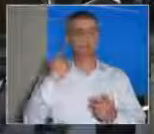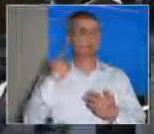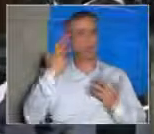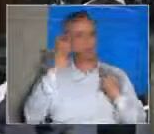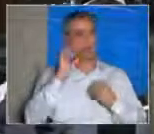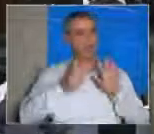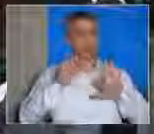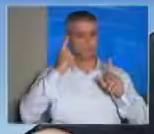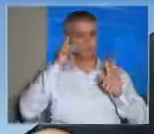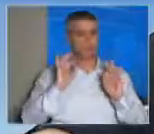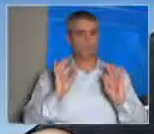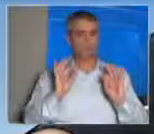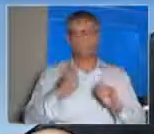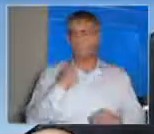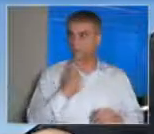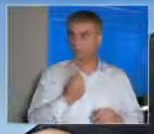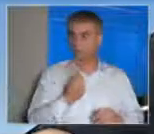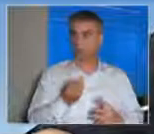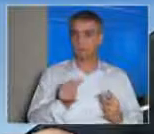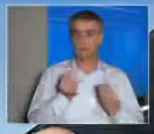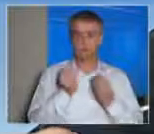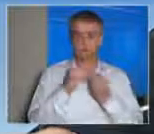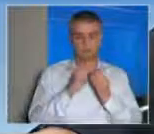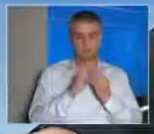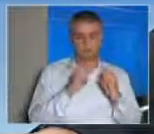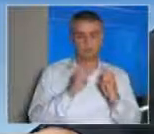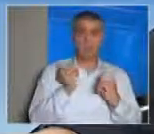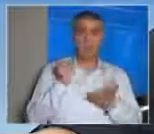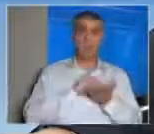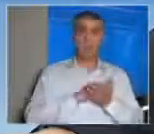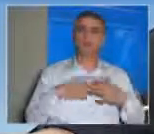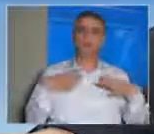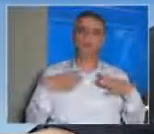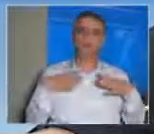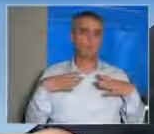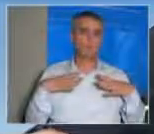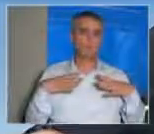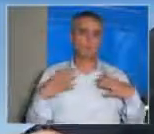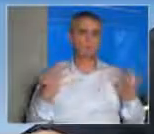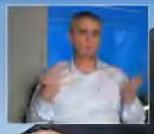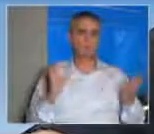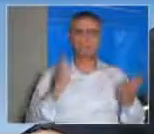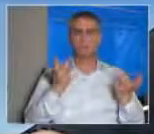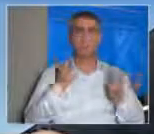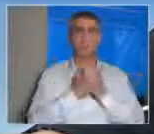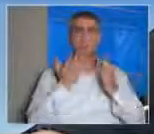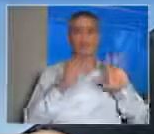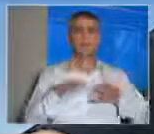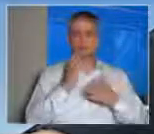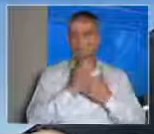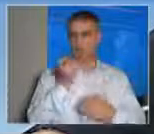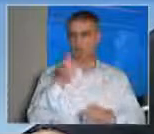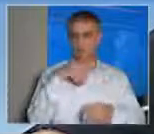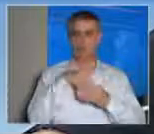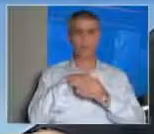כן, מציאותית זה אומר שבעצם מאריכים במעט על חשבון הפגרה. השאלה עד מתי תהיה ממשלה? לדעתי זה כבר שבועיים